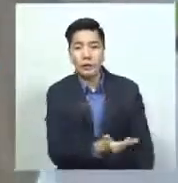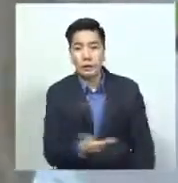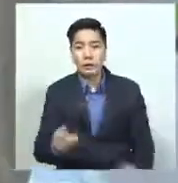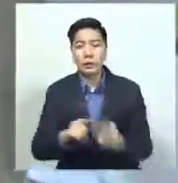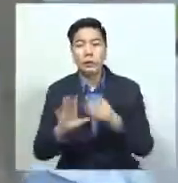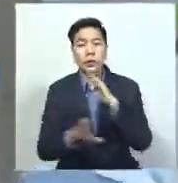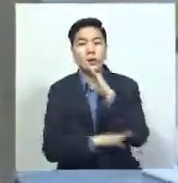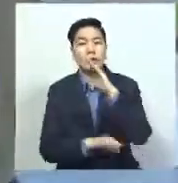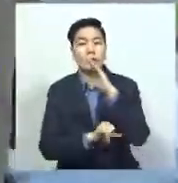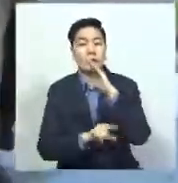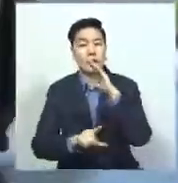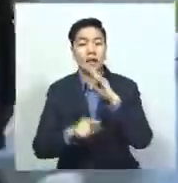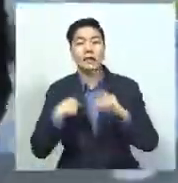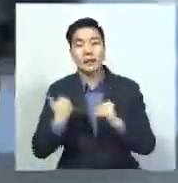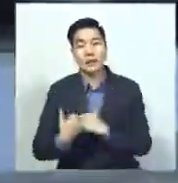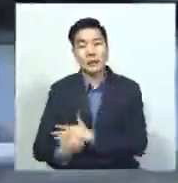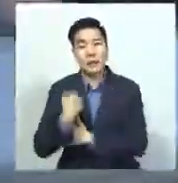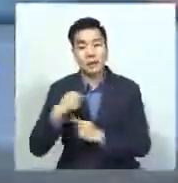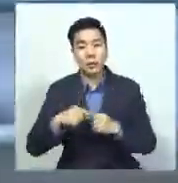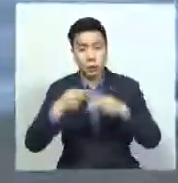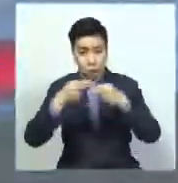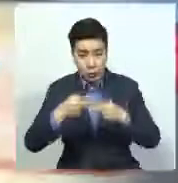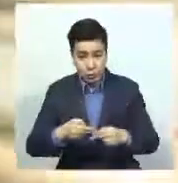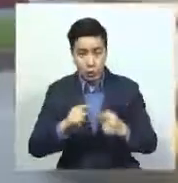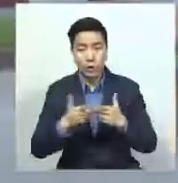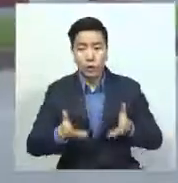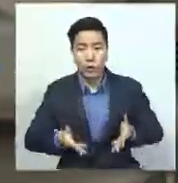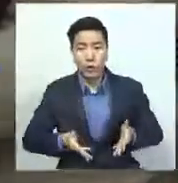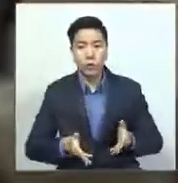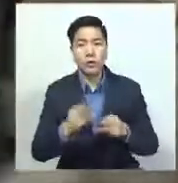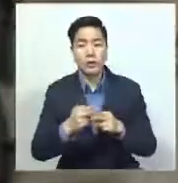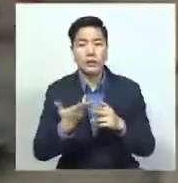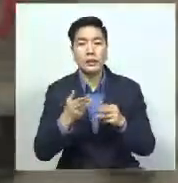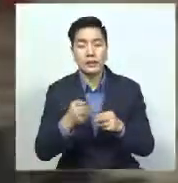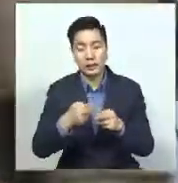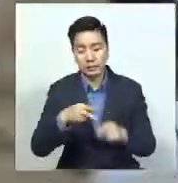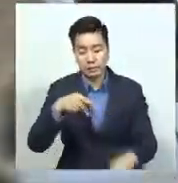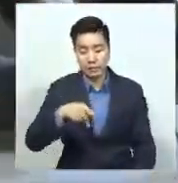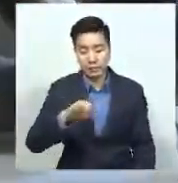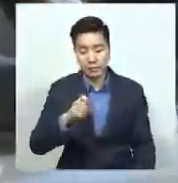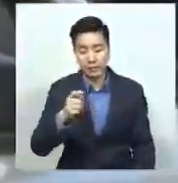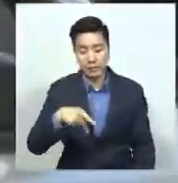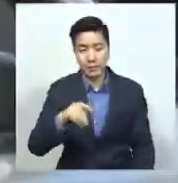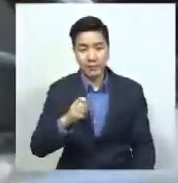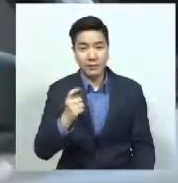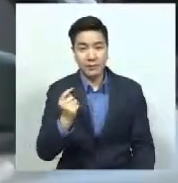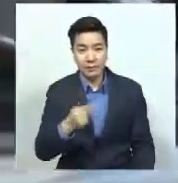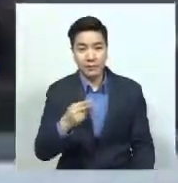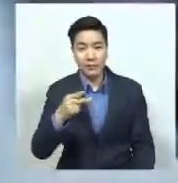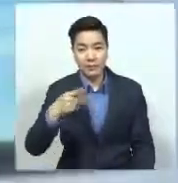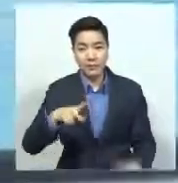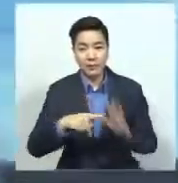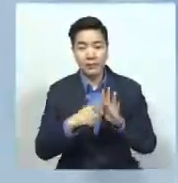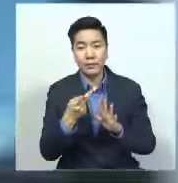เขตเมืองยะลายังถือว่าเข้มงวดนะคะโดยเฉพาะที่ถนนพิทิตถภักดีนะคะที่เขตเทศบาลนคร